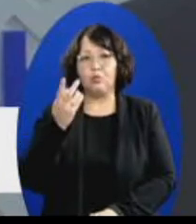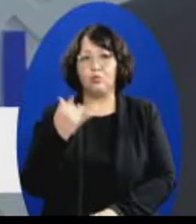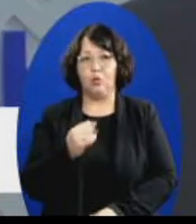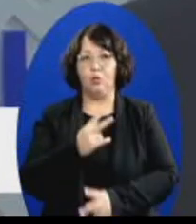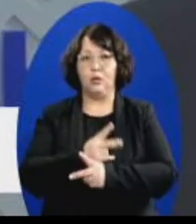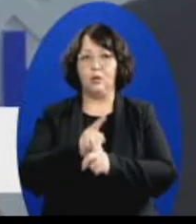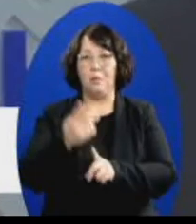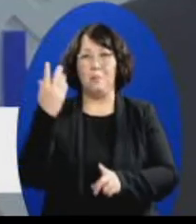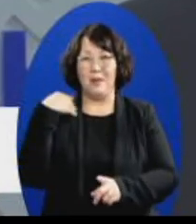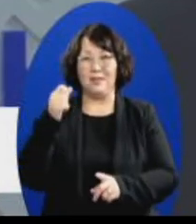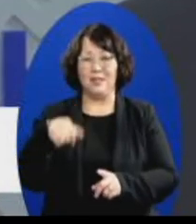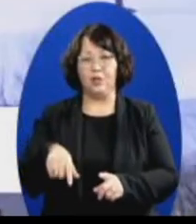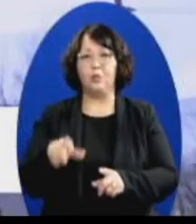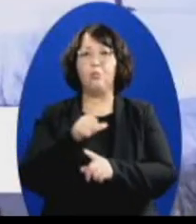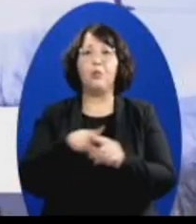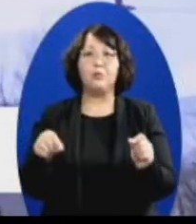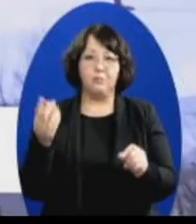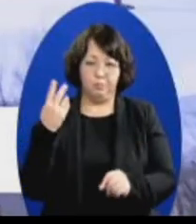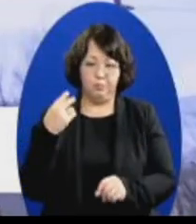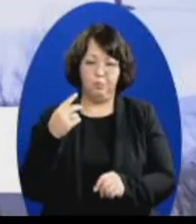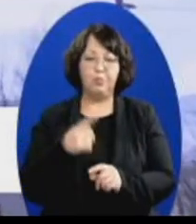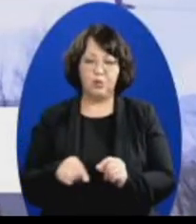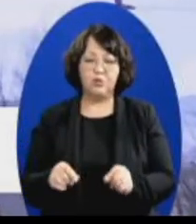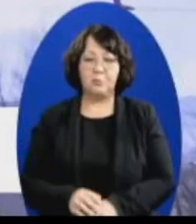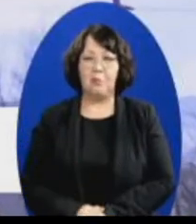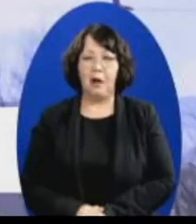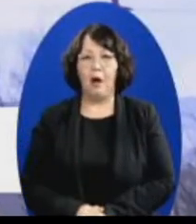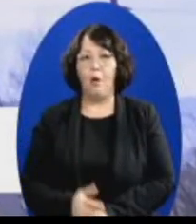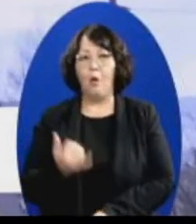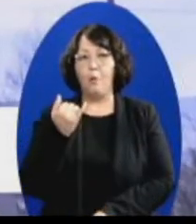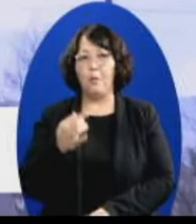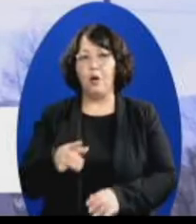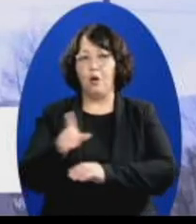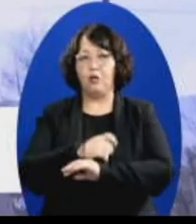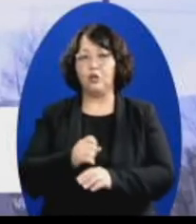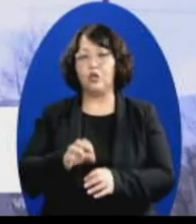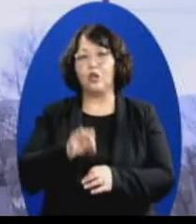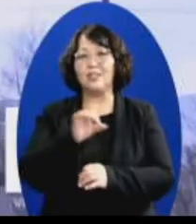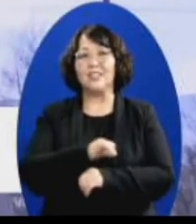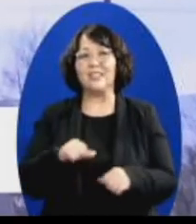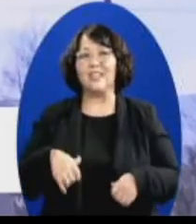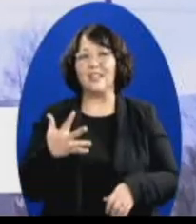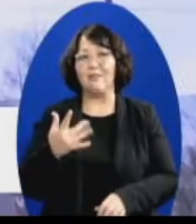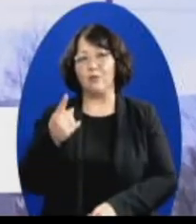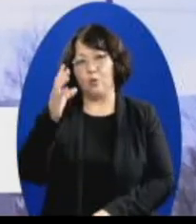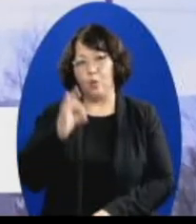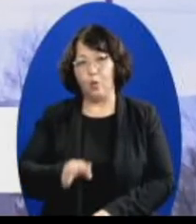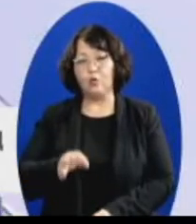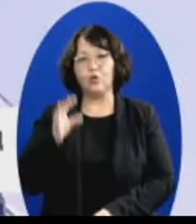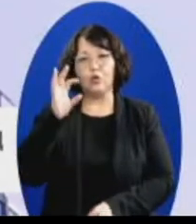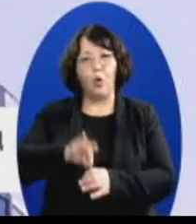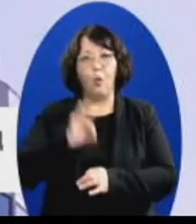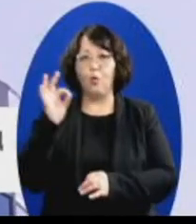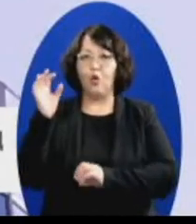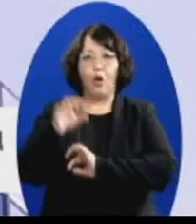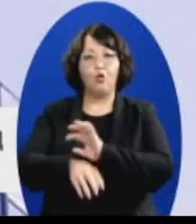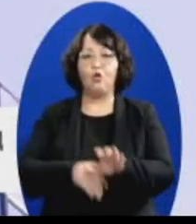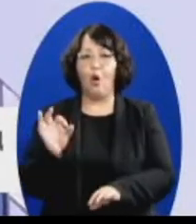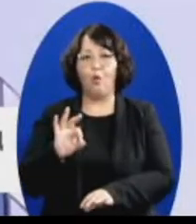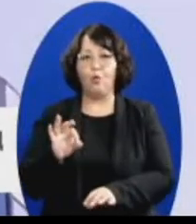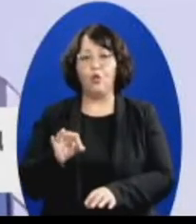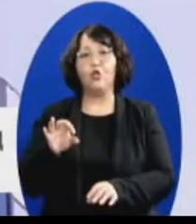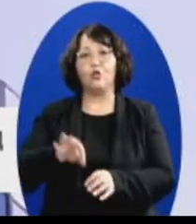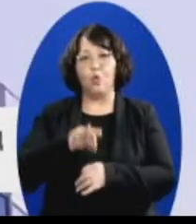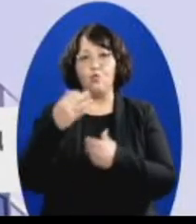хөл хэрэгждэг байсныг бол байхгүй болгосон. Улаанбаатар хотын сонгуульчдын 51% саналаа өгөөгүй байна. Саналаа өгсөн 400 мянган